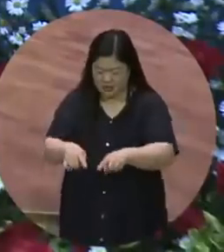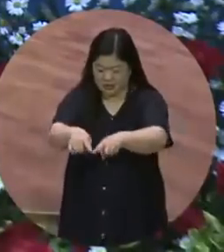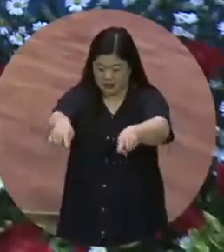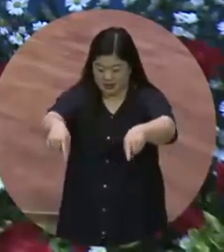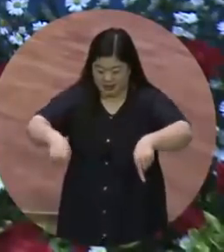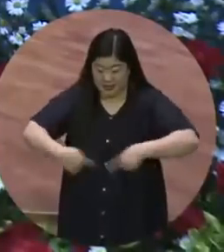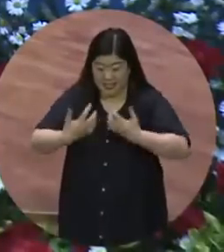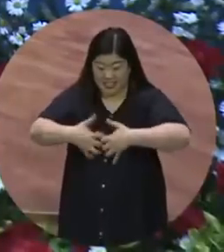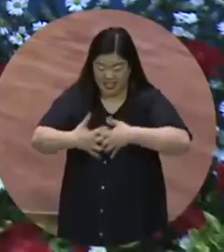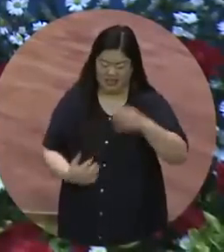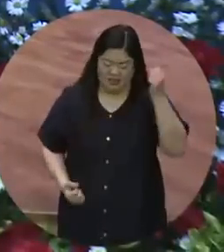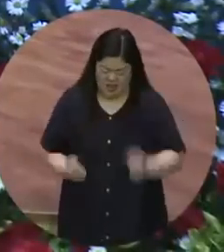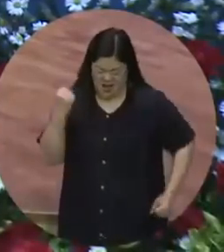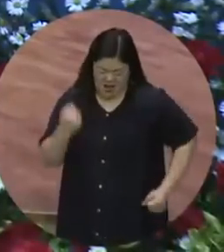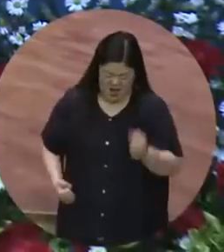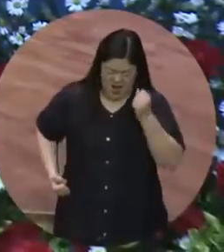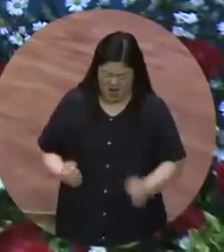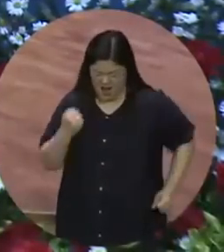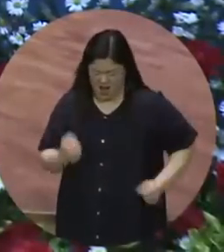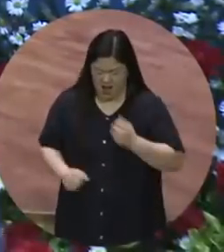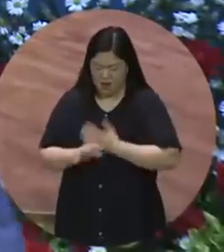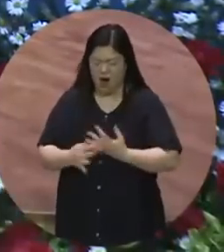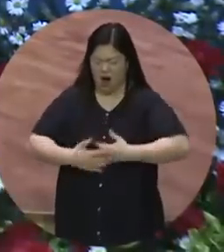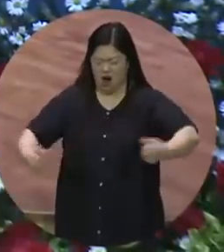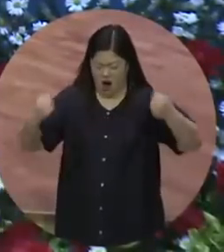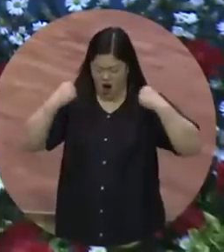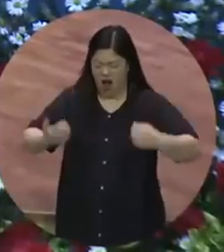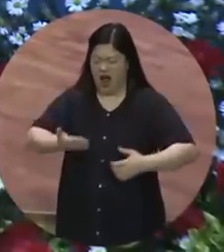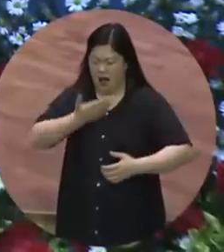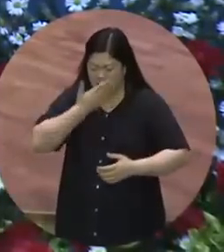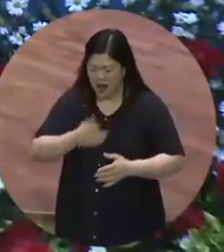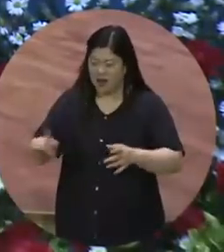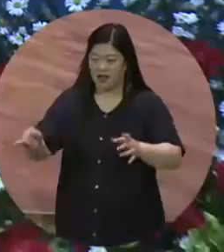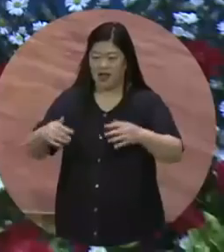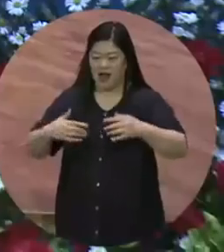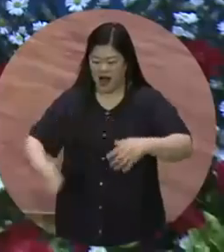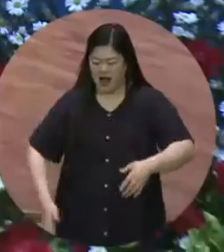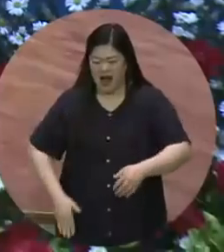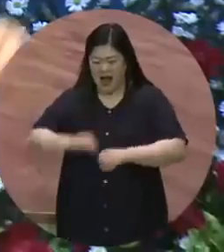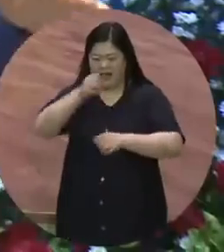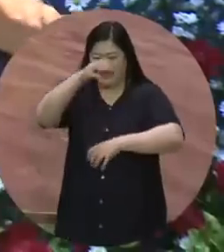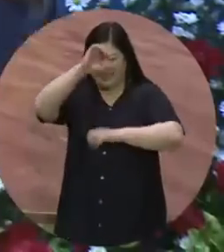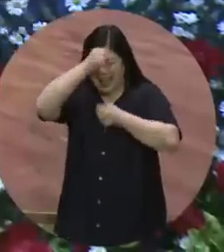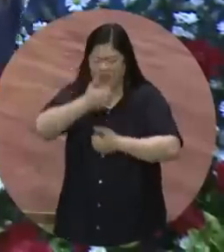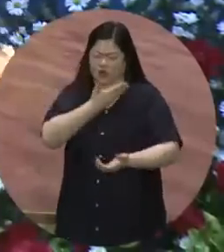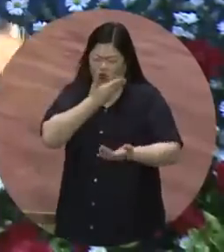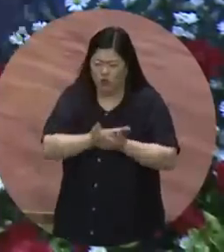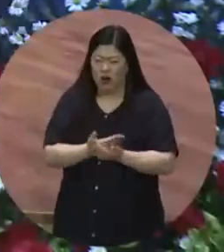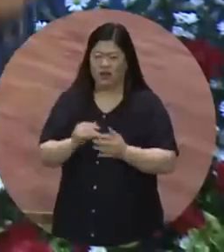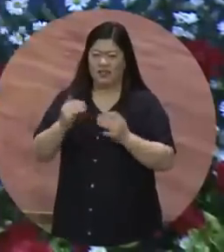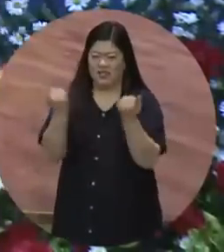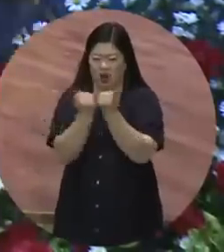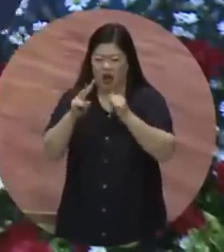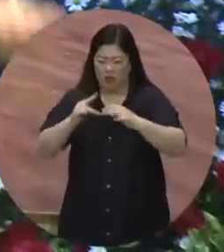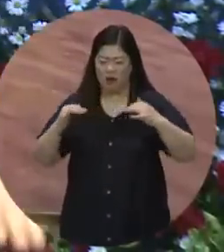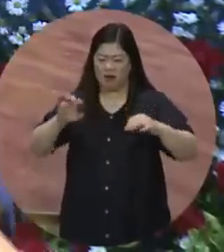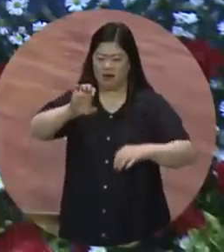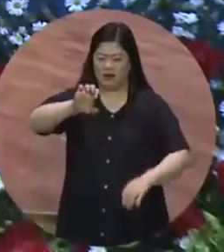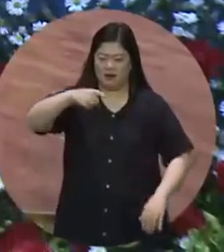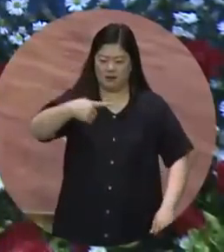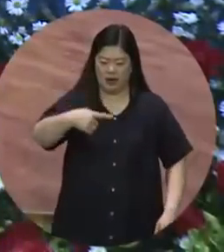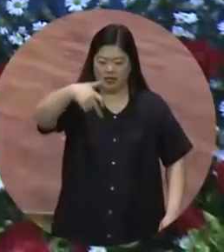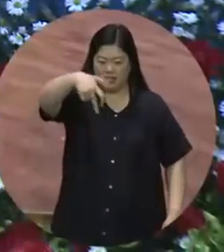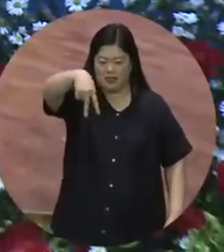뛰라. 막 뛰면 남자가 건강해진다. 하체를 막 움직여야 돼, 하체를. 여자도 프랭크 이거 해라, 이거 막. 이거